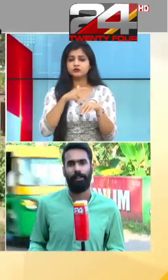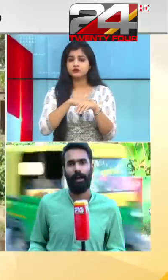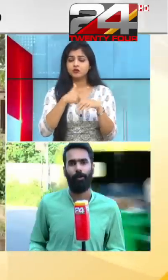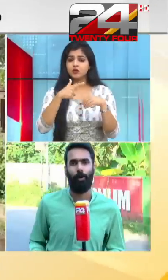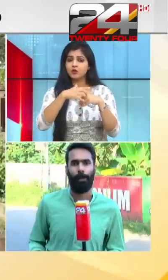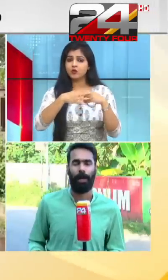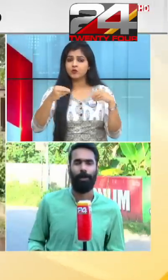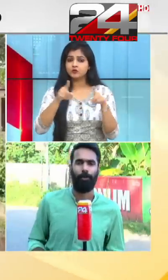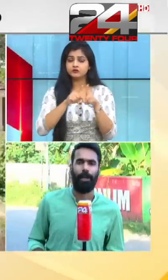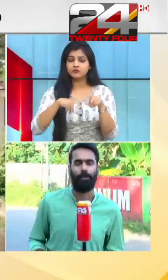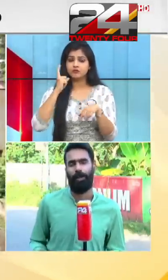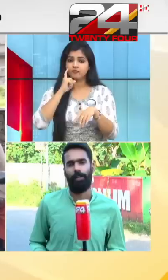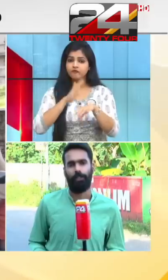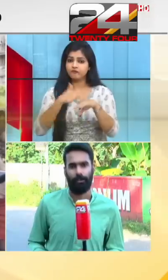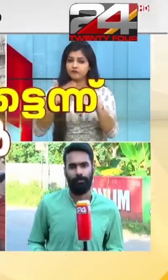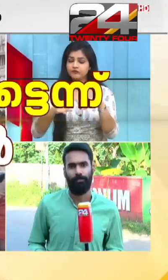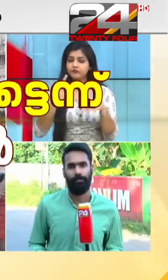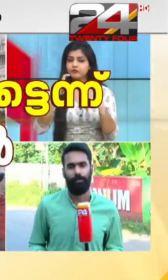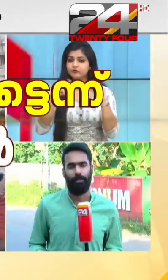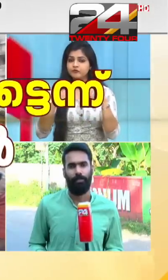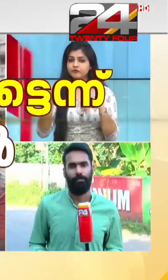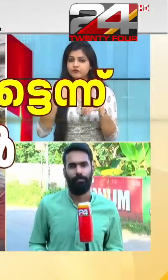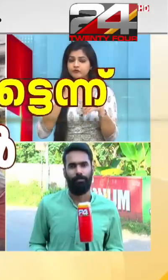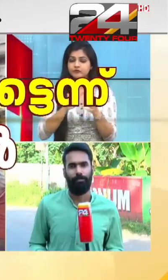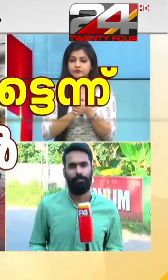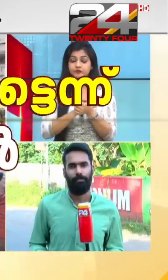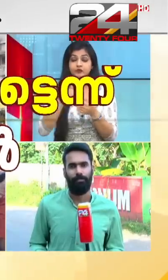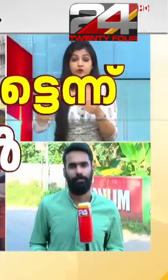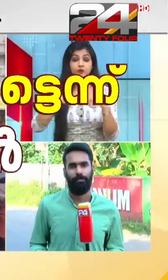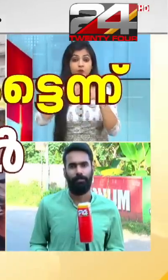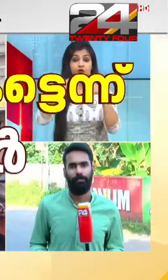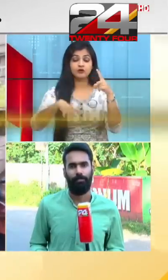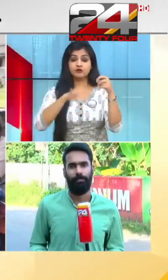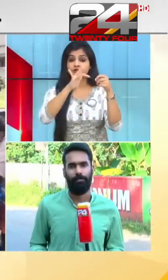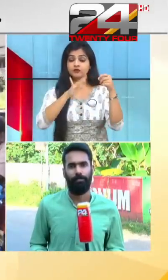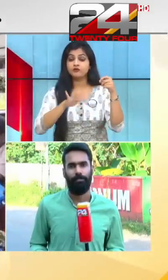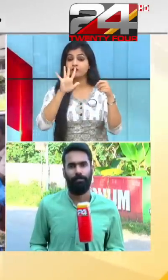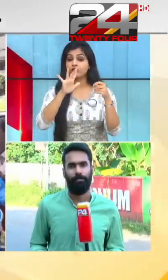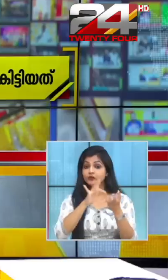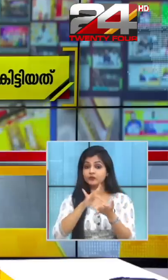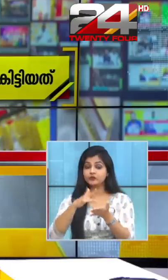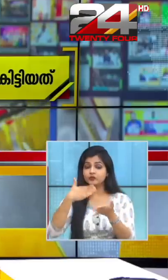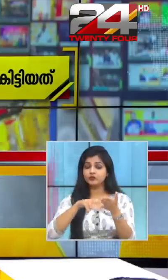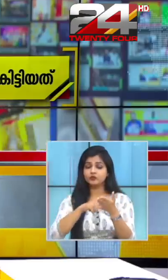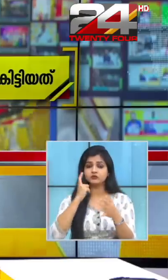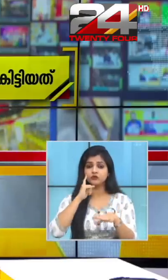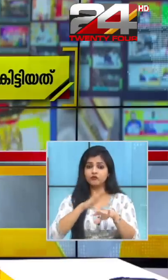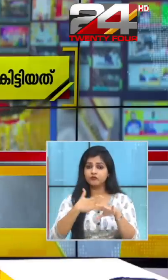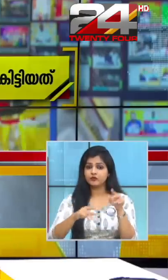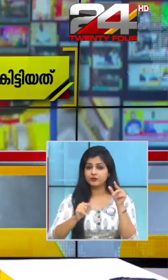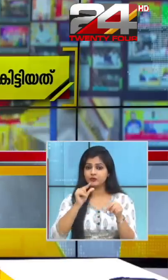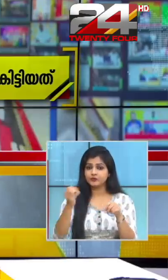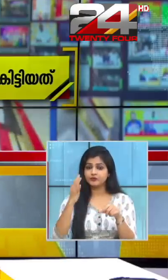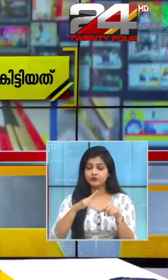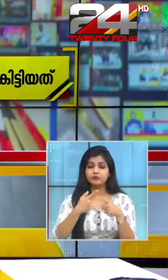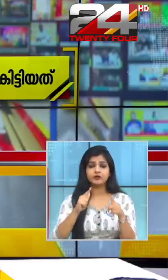നേരം നീണ്ടു നിൽക്കുന്ന ഒരു പ്രകമ്പനം ഉണ്ടായിട്ടുണ്ട്. റിജിത്ത്, ശരി, നിലവിൽ 5 ജില്ലകളിലാണ് പ്രകമ്പനം അനുഭവപ്പെട്ടു എന്ന് നാട്ടുകാരുടെ പ്രതികരണത്തിലൂടെ മനസ്സിലാവുന്നു. പക്ഷേ ആശങ്ക